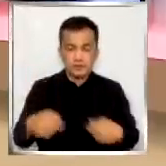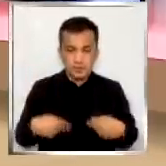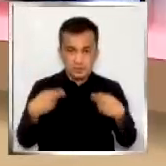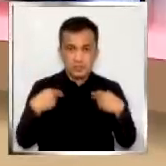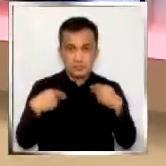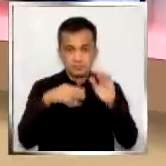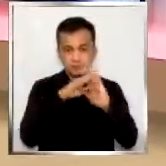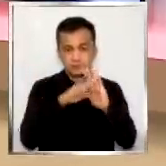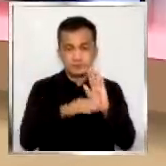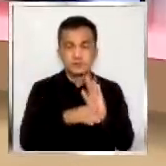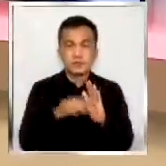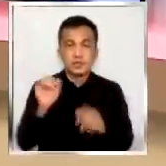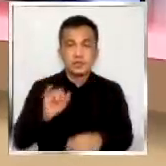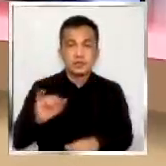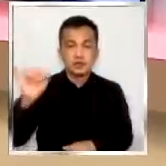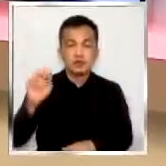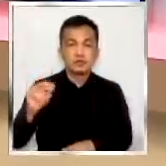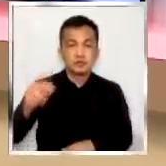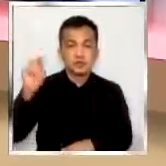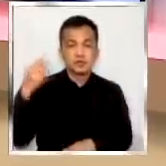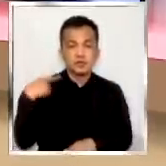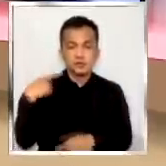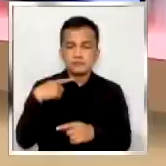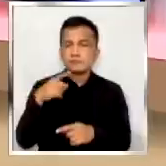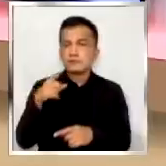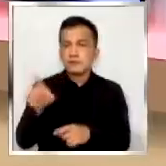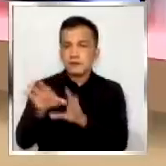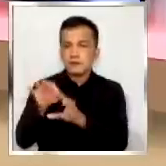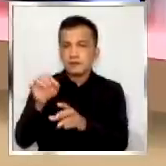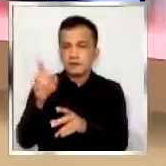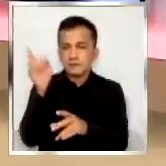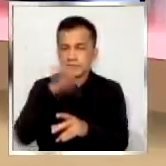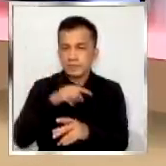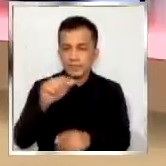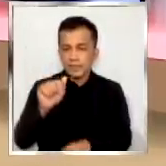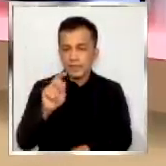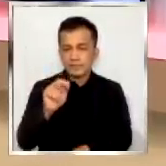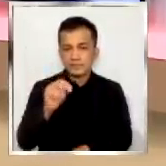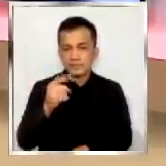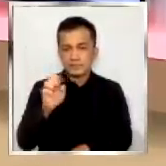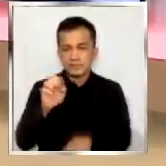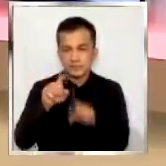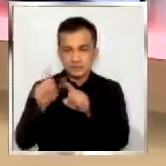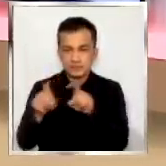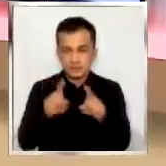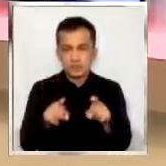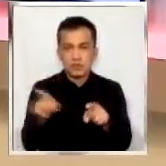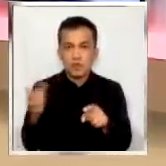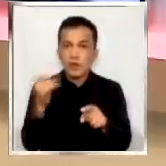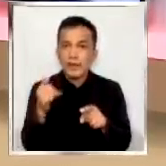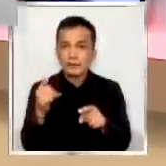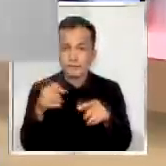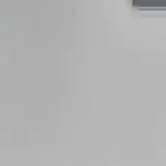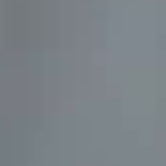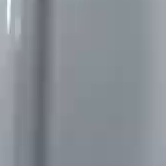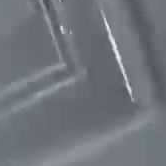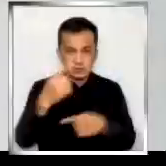may nabistong nameke na antigen test result para makalusot sa checkpoint. Nakatutok si Von Aquino.